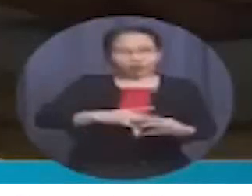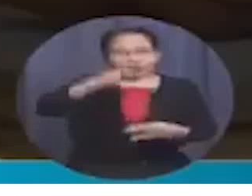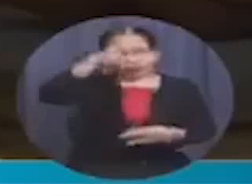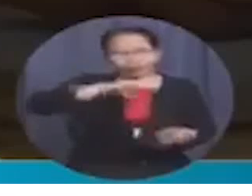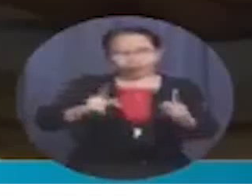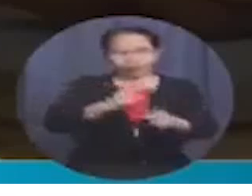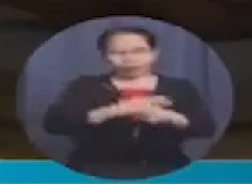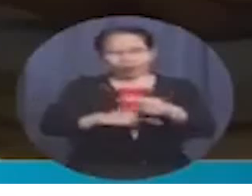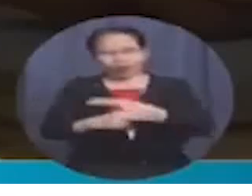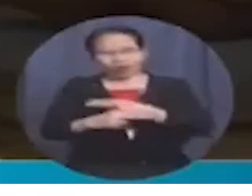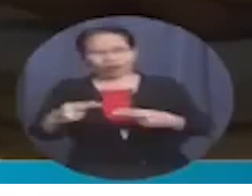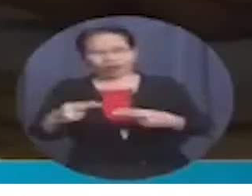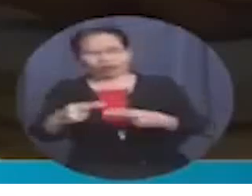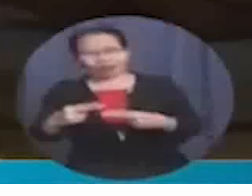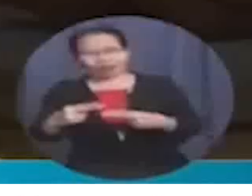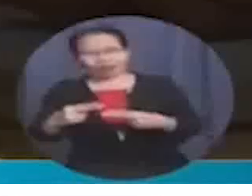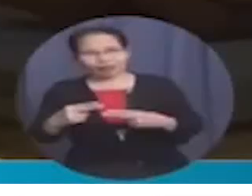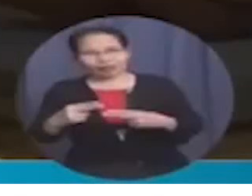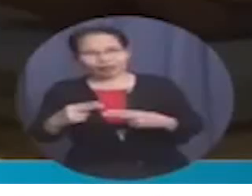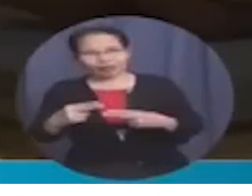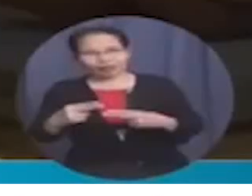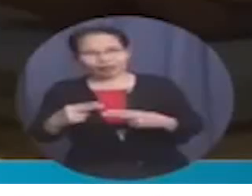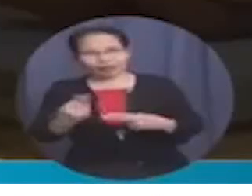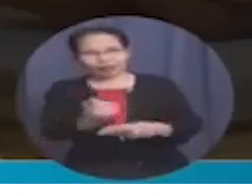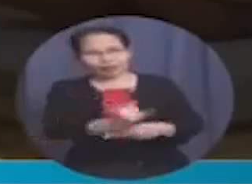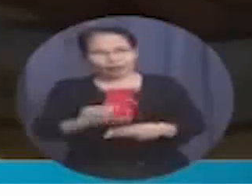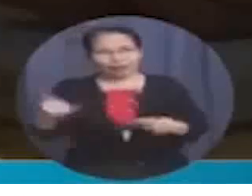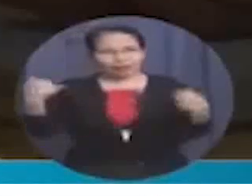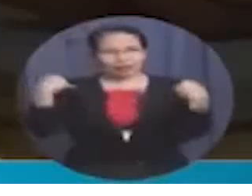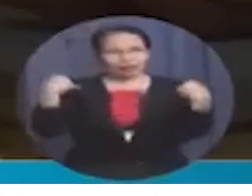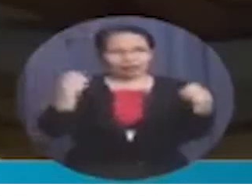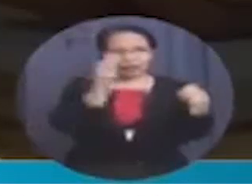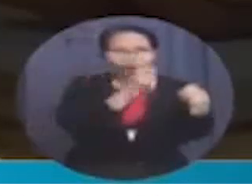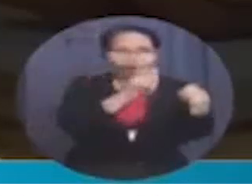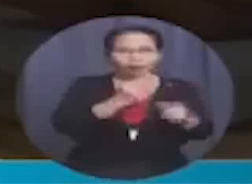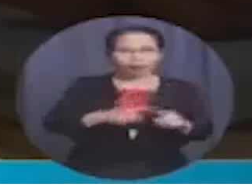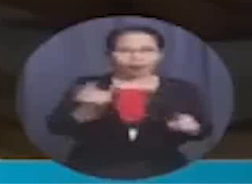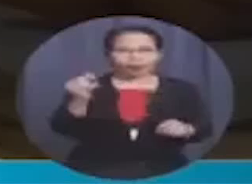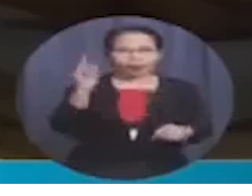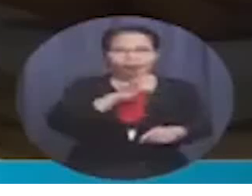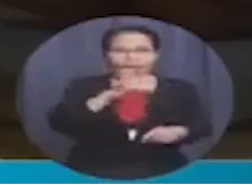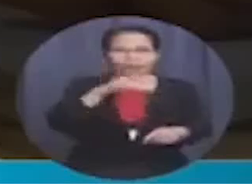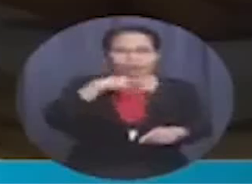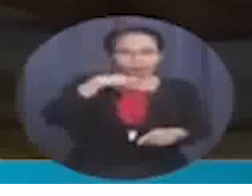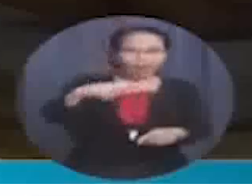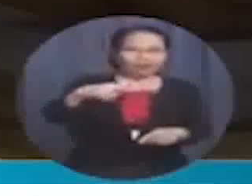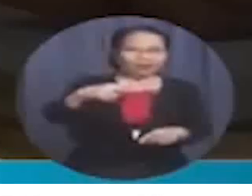yari ng mga kamay ng mga tao. Sila'y may mga bibig, ngunit sila'y